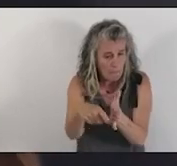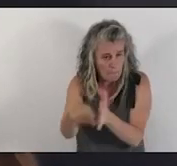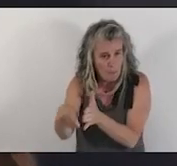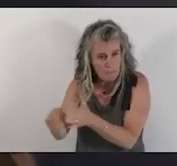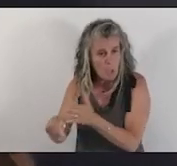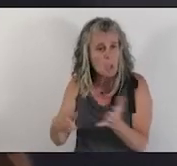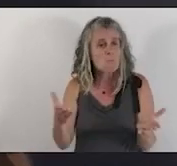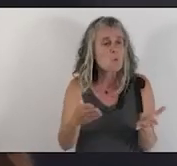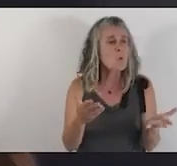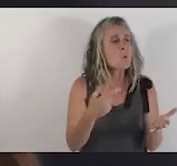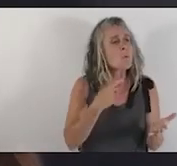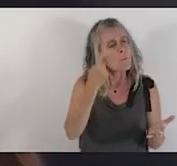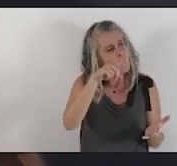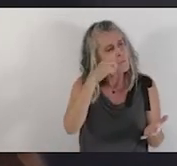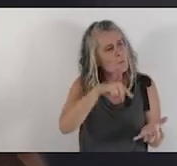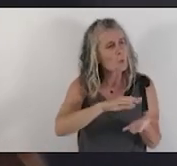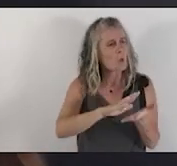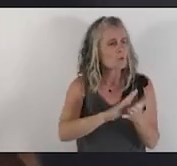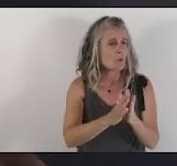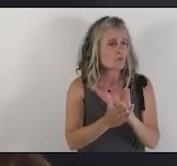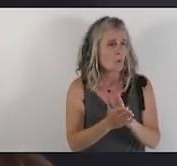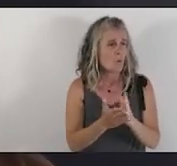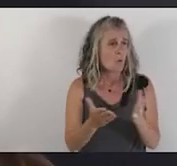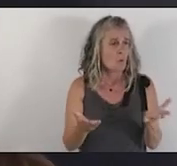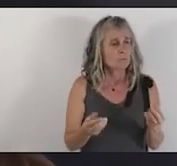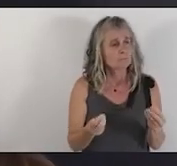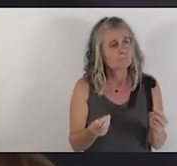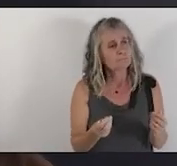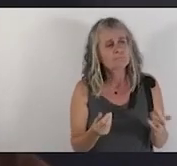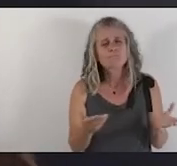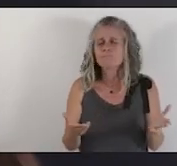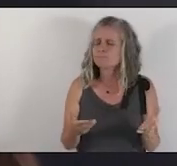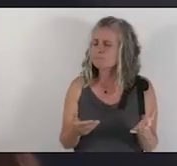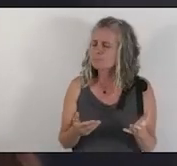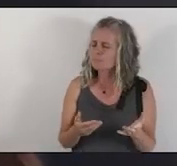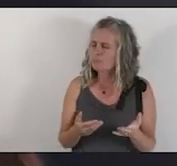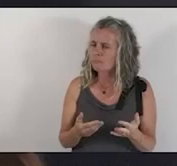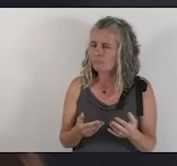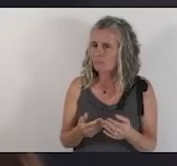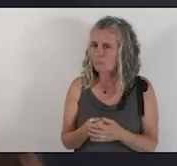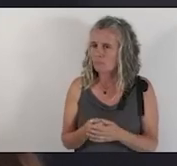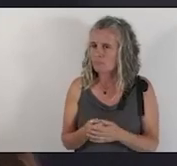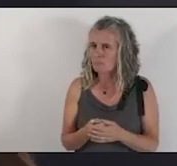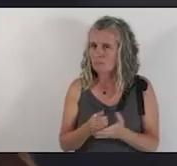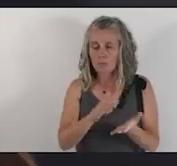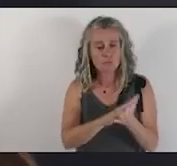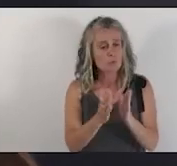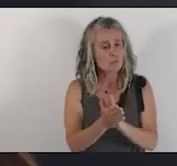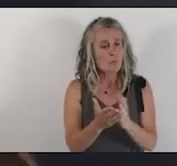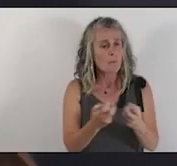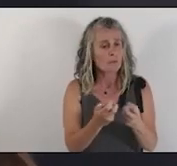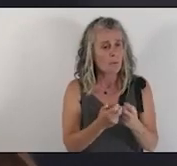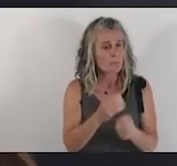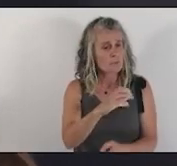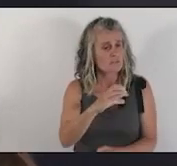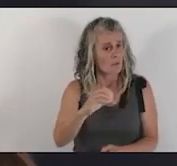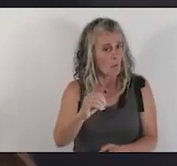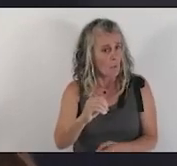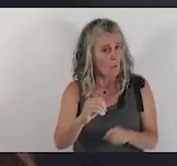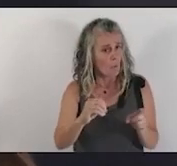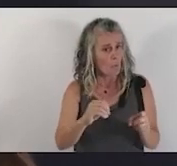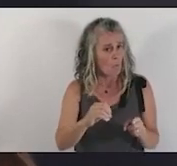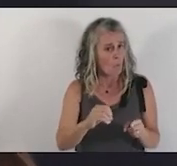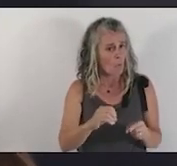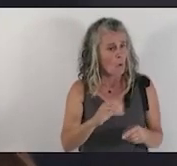part, on constate dans la liste qu'il y a notre CCO de Velten qui est si important pour les habitants de